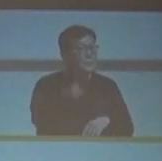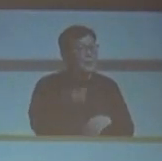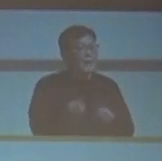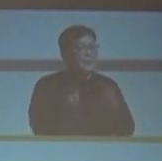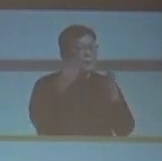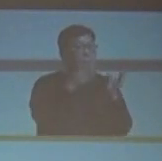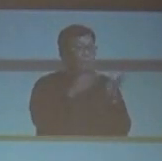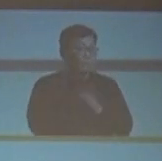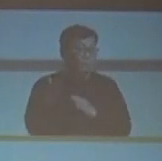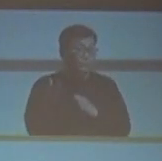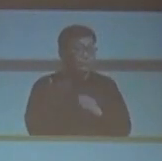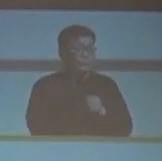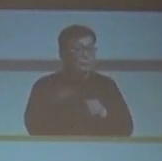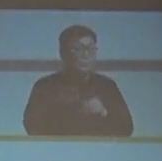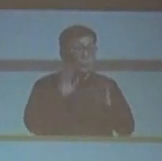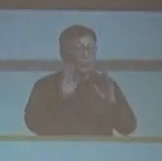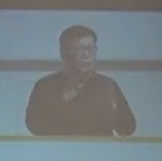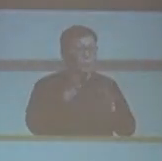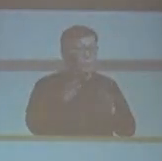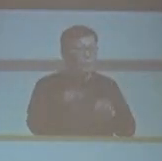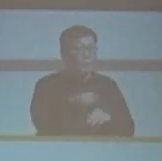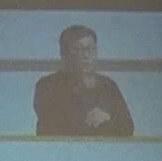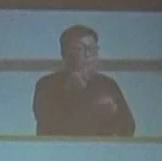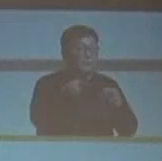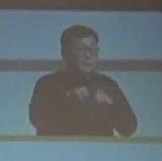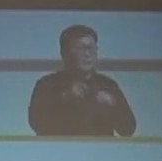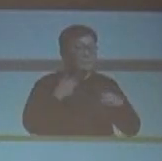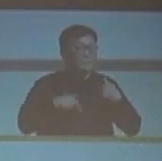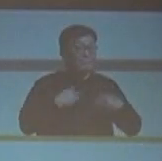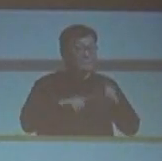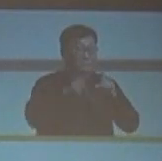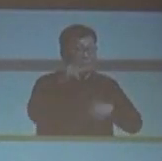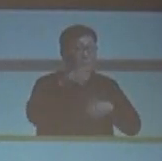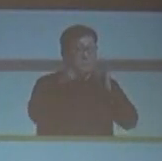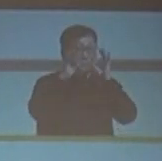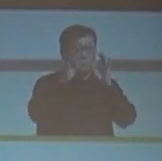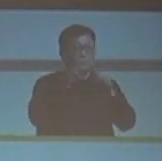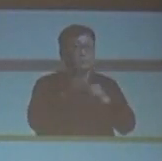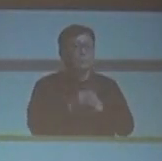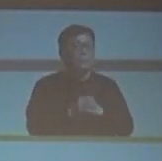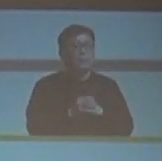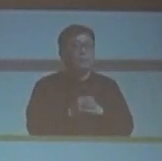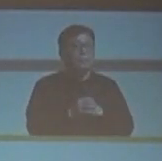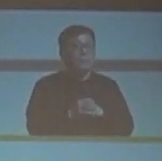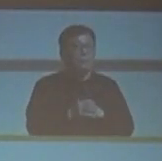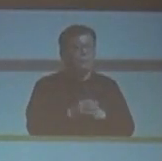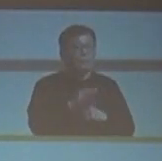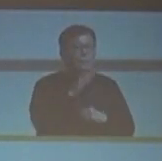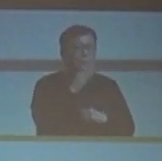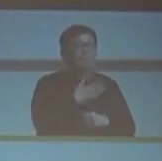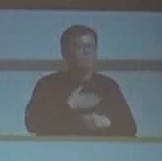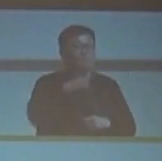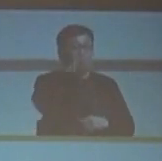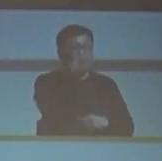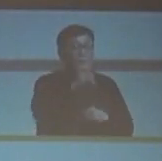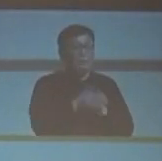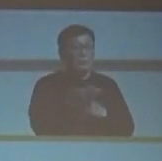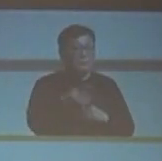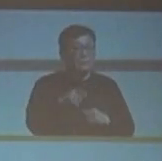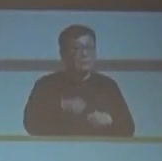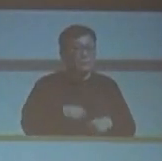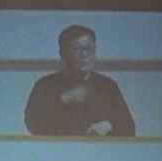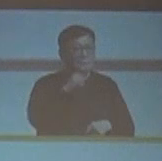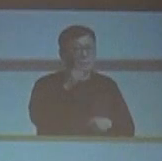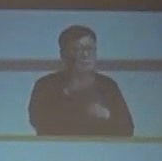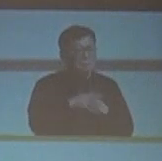준비를 했는데요. 오늘 이렇게 재밌게 즐겨주시는 모습 보니까 참 기분이 좋습니다. 사실 솔직히 말하면